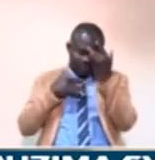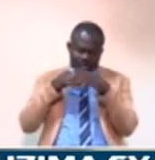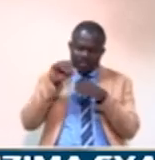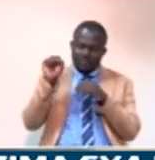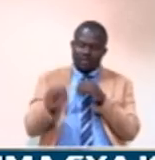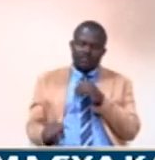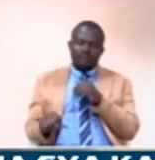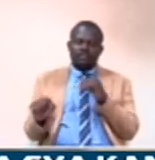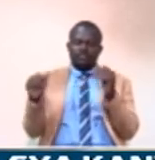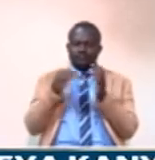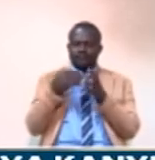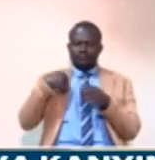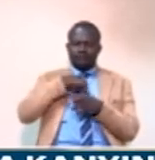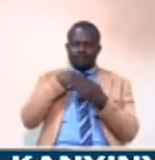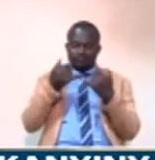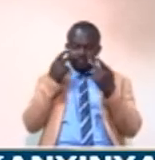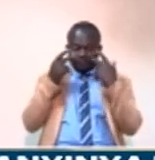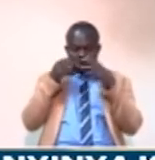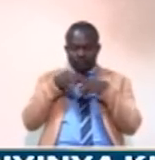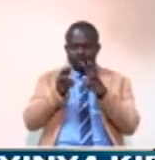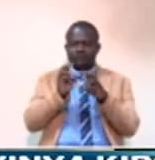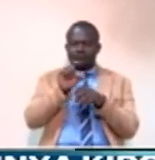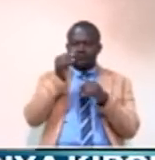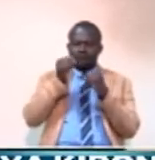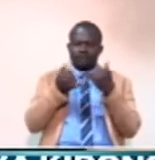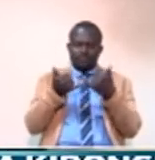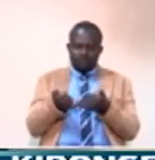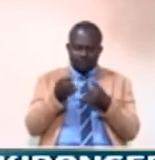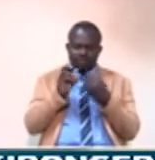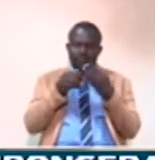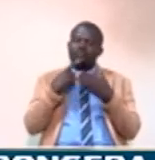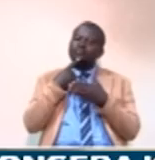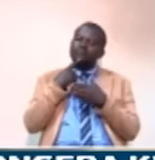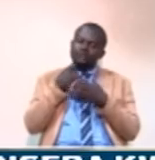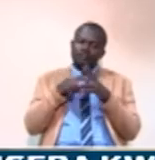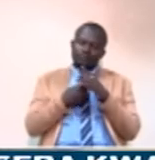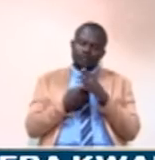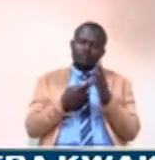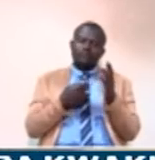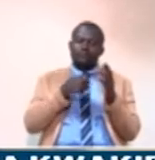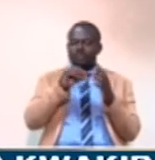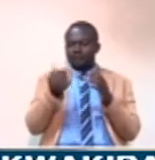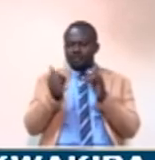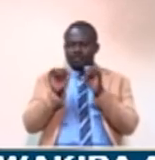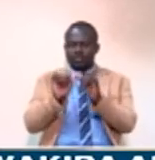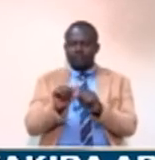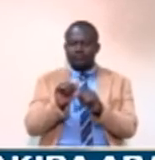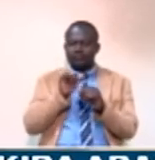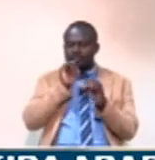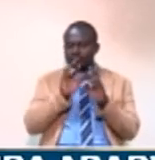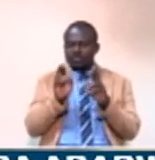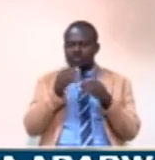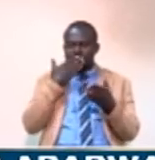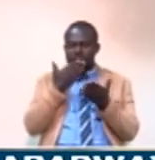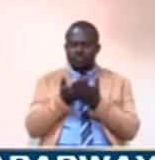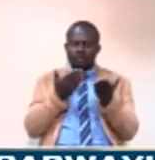y'Amajyepfo. Turi no kureba uburyo yaba muri weekend cyangwa guhera kuwa mbere ibisigaye bitaratunganaho bitoya cyane byo mu bitaro bya